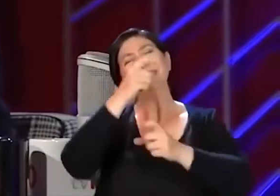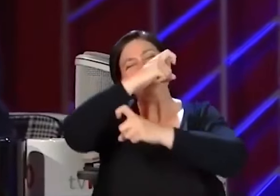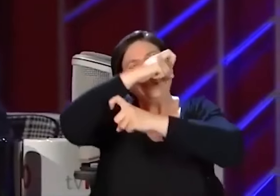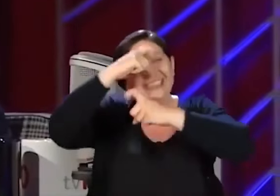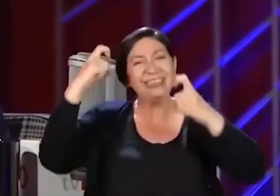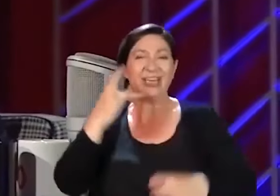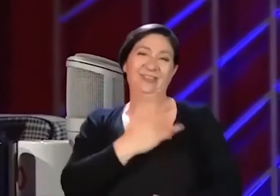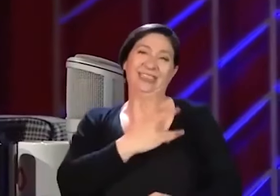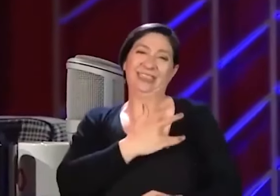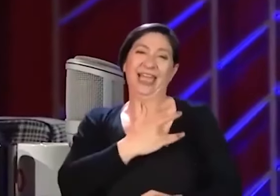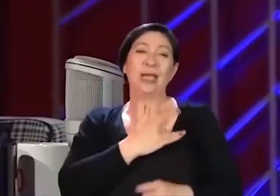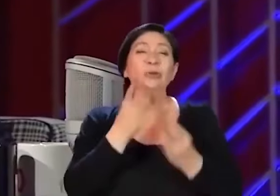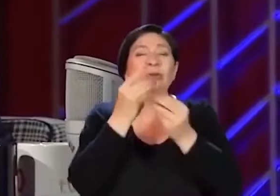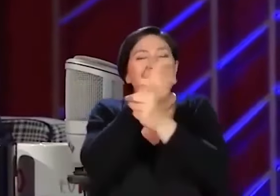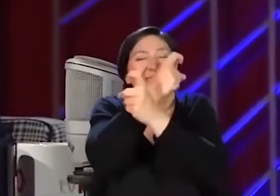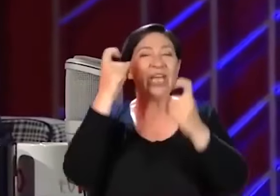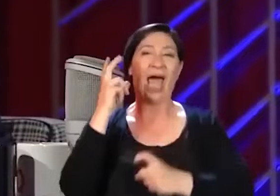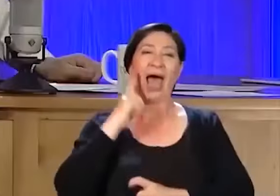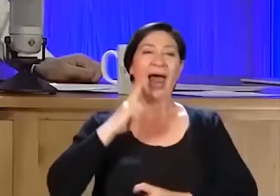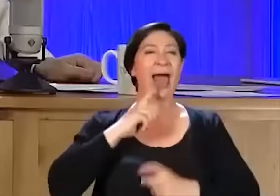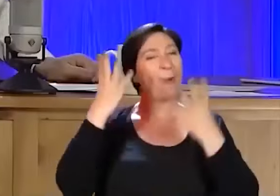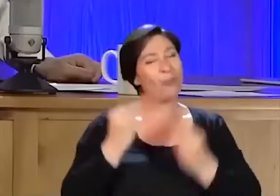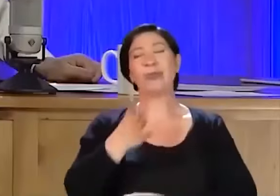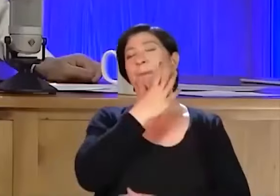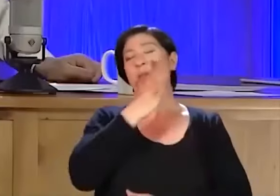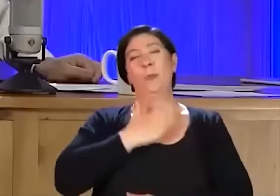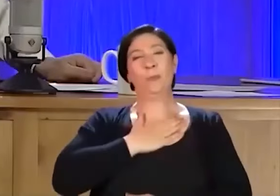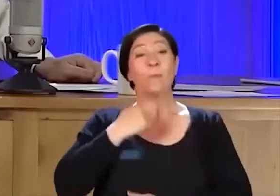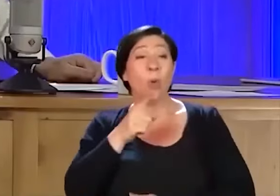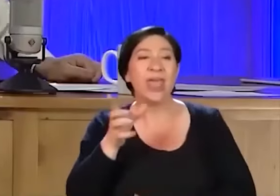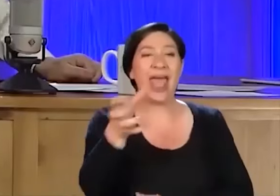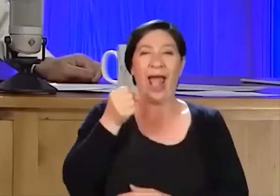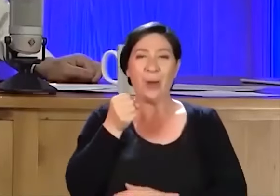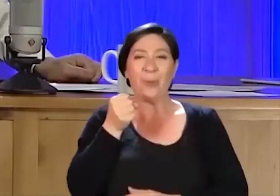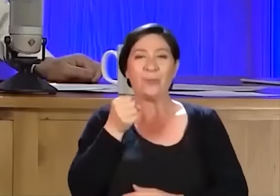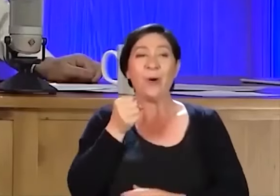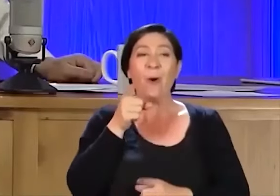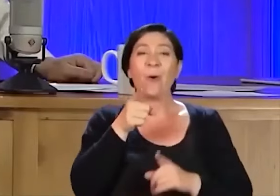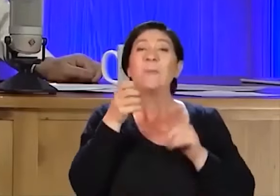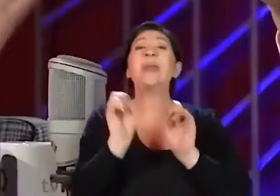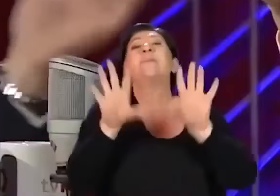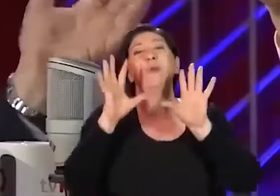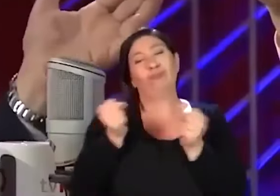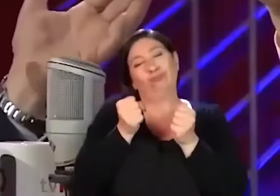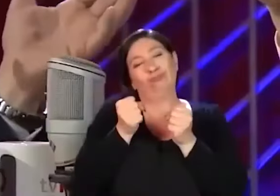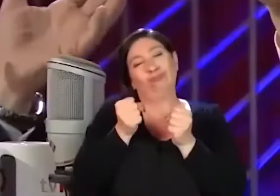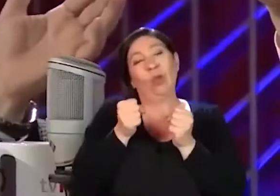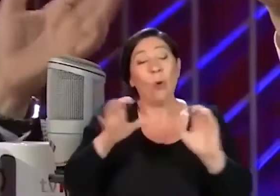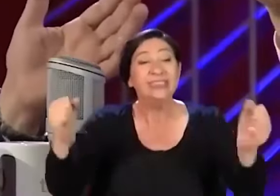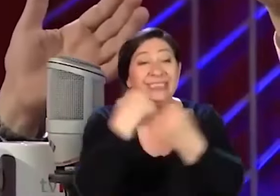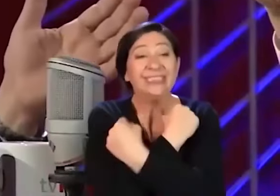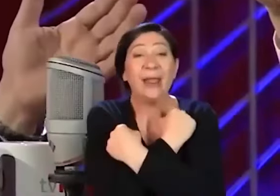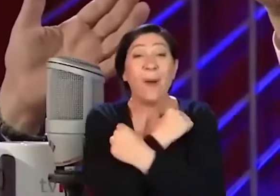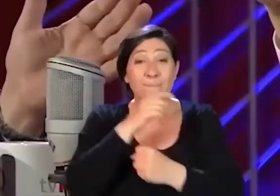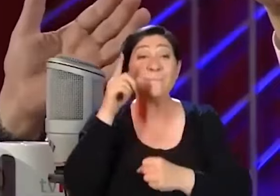sıcak bir vicdan, çok sıcak bir ahlak olduğunu bilirim. Hı. Ben onu yakalıyorum. Hı. Onu yakalıyorum, oradan bırakmıyorum. Evet. İşte o sarılmam da